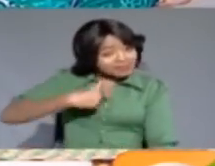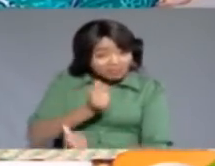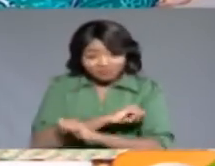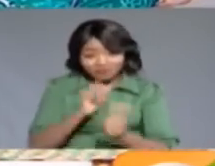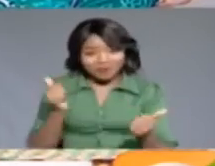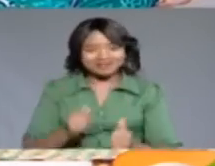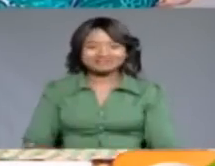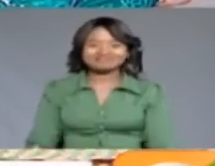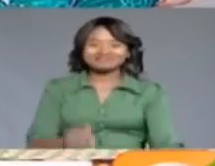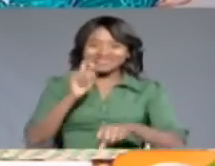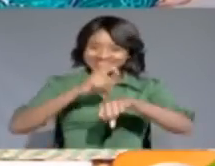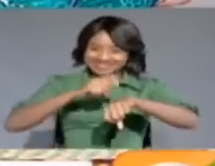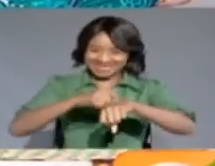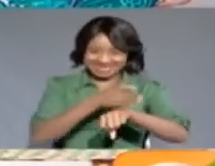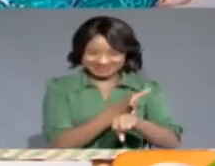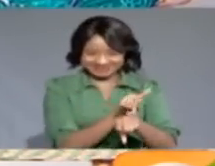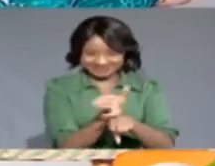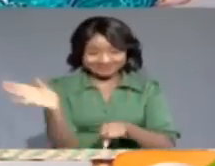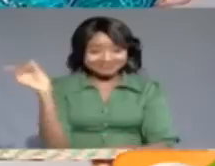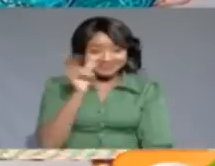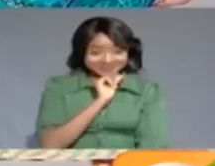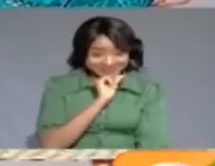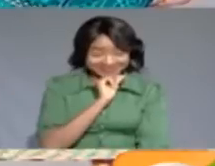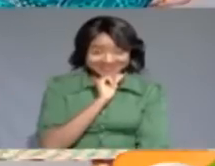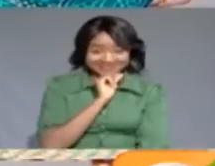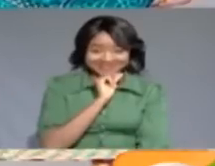Tazamaji mdo wetu umekwisha kalbo sana.